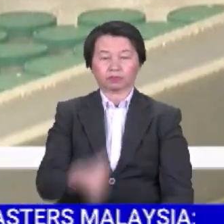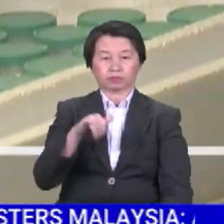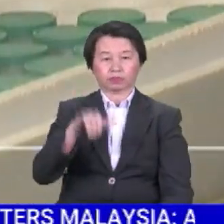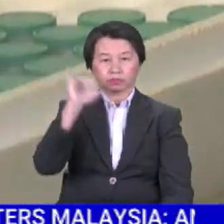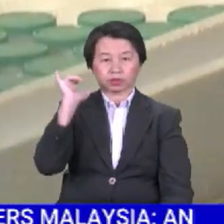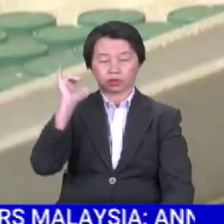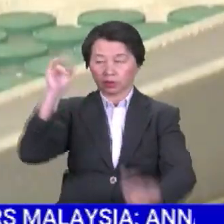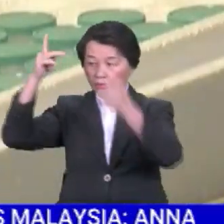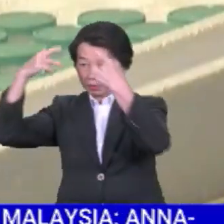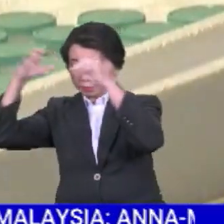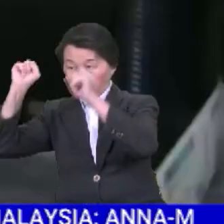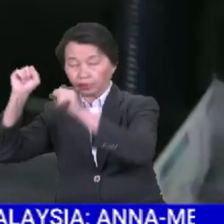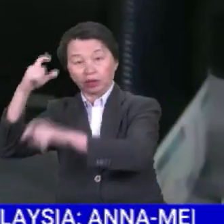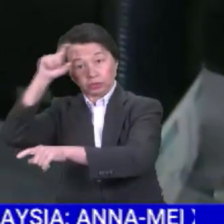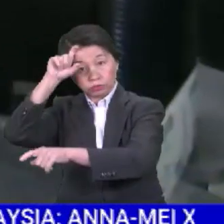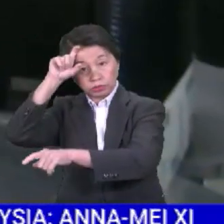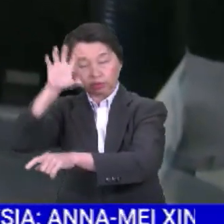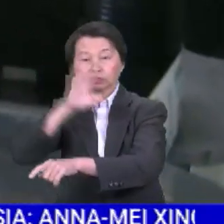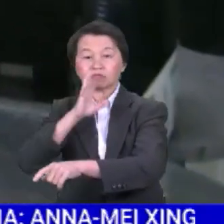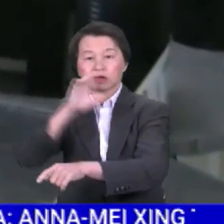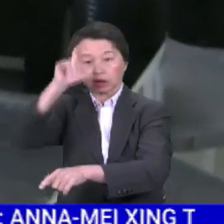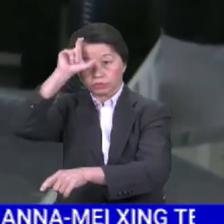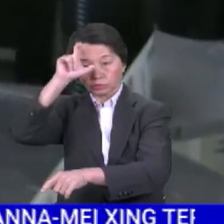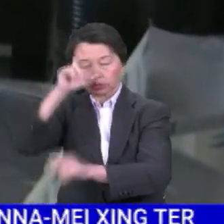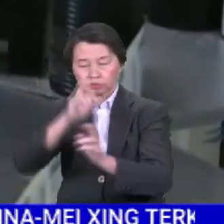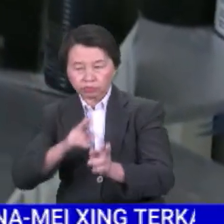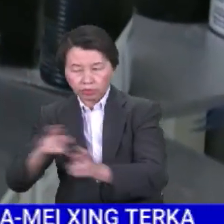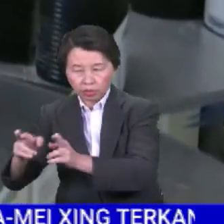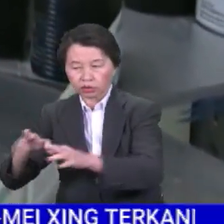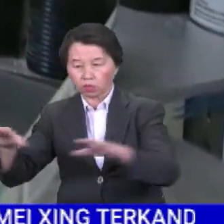Semalam, Presiden Erdogan berkata Turkiye